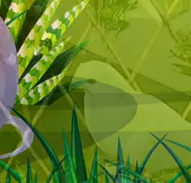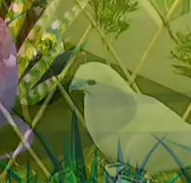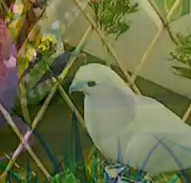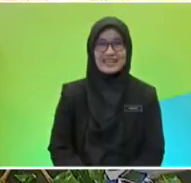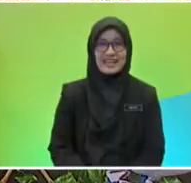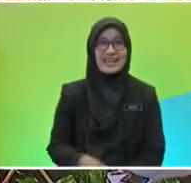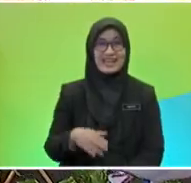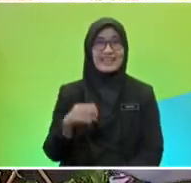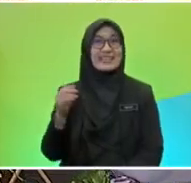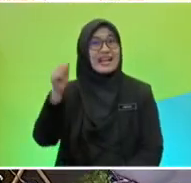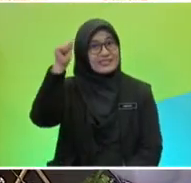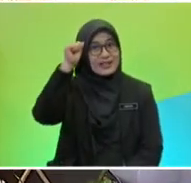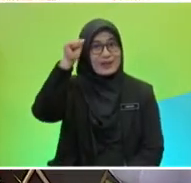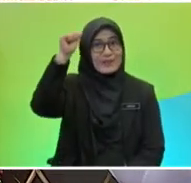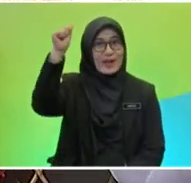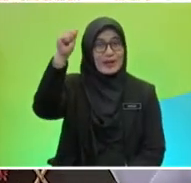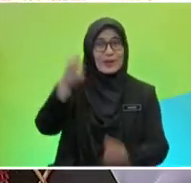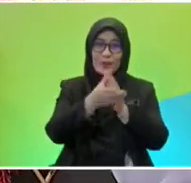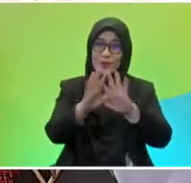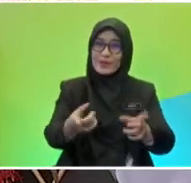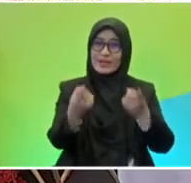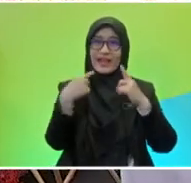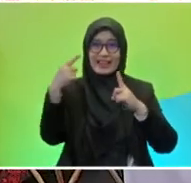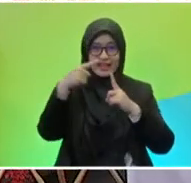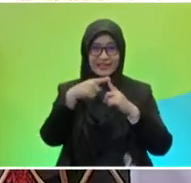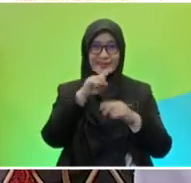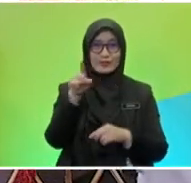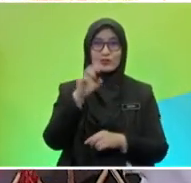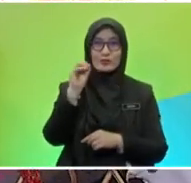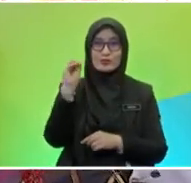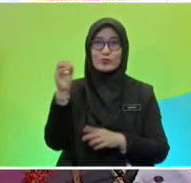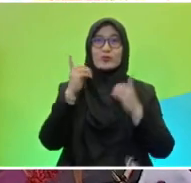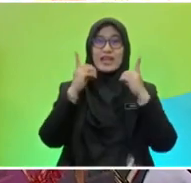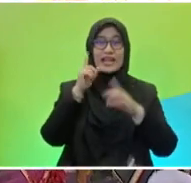Hey hey hey, assalamualaikum. Selamat datang ke Zoo Didik TV.